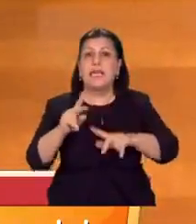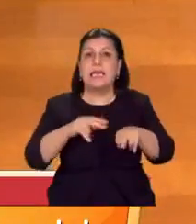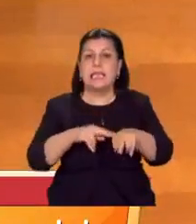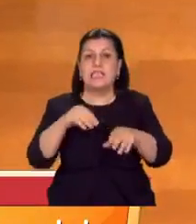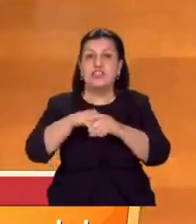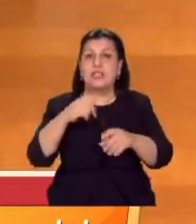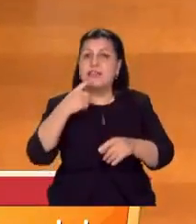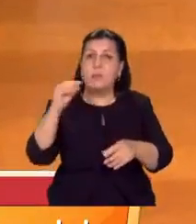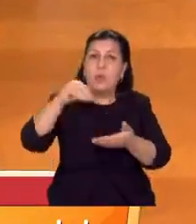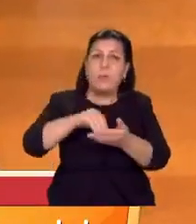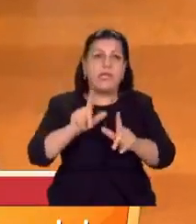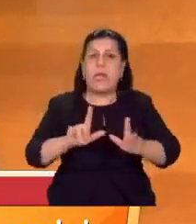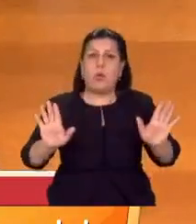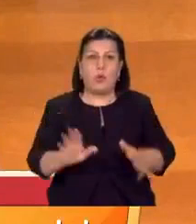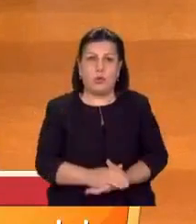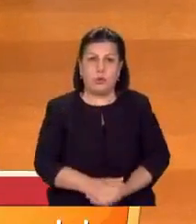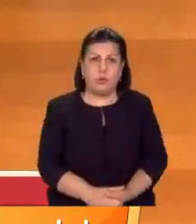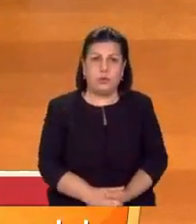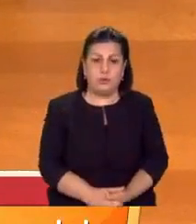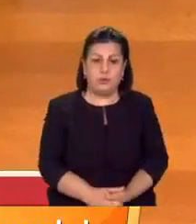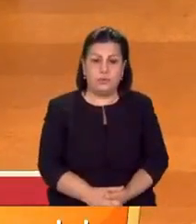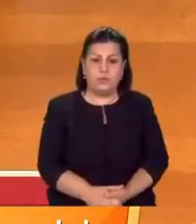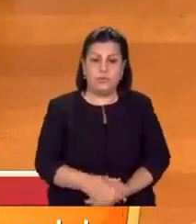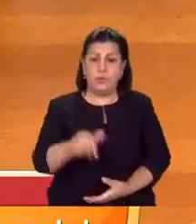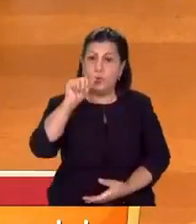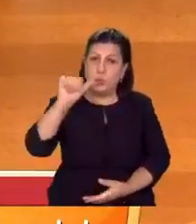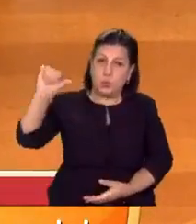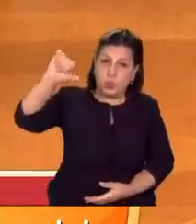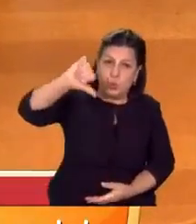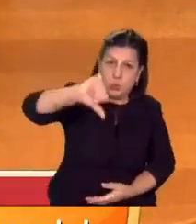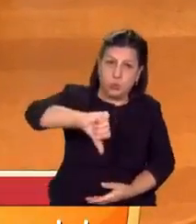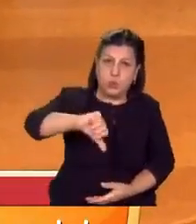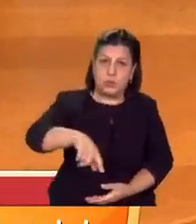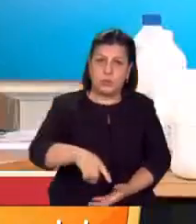gerek yok suyu koyuyorum şimdi bunun içine mi